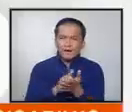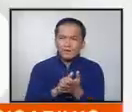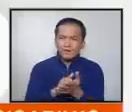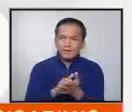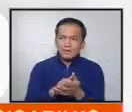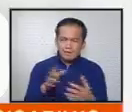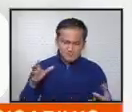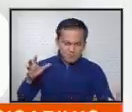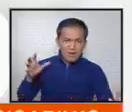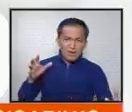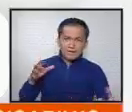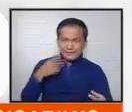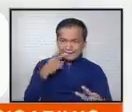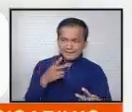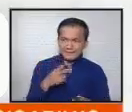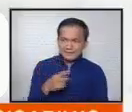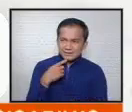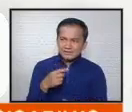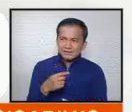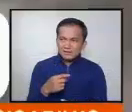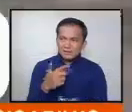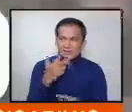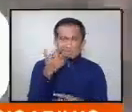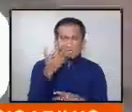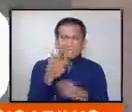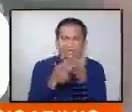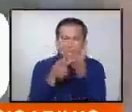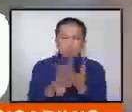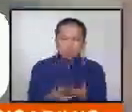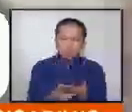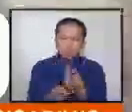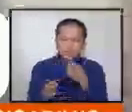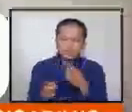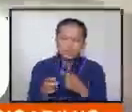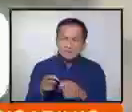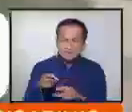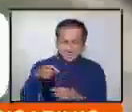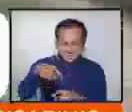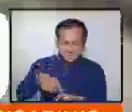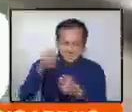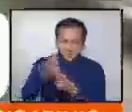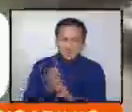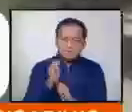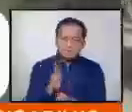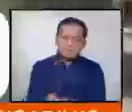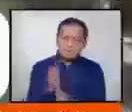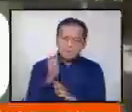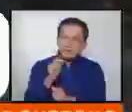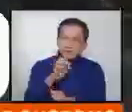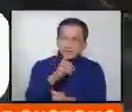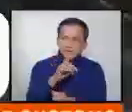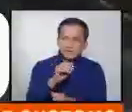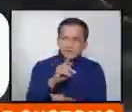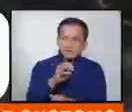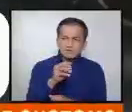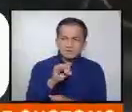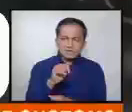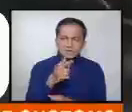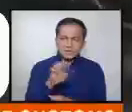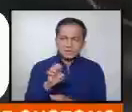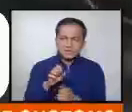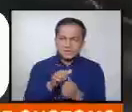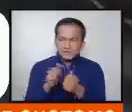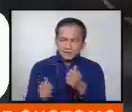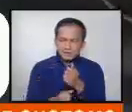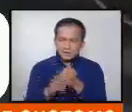ng tao ang tilapia. Higit 3 kilo rin ang bigat nito. Nabingwit ng isang lalaki ang tilapia sa Estero de San Miguel sa ilalim ng